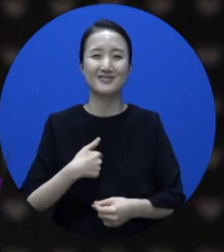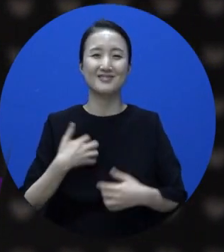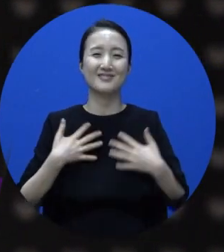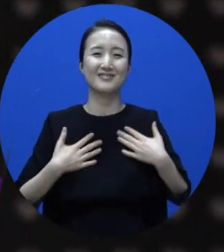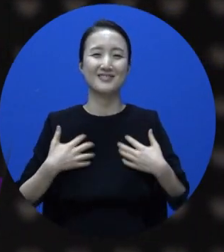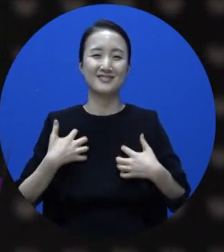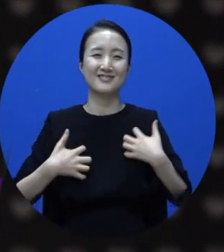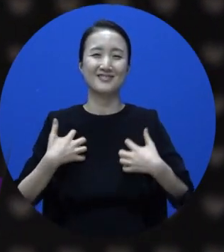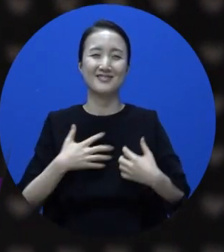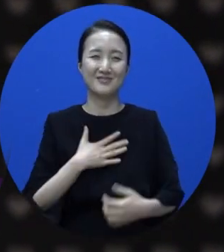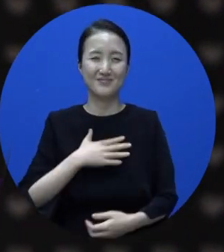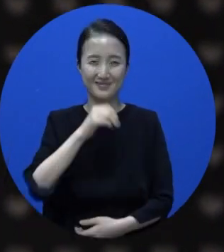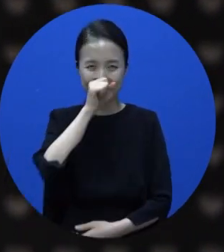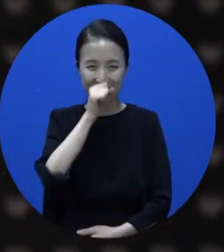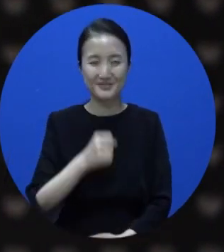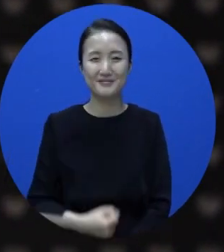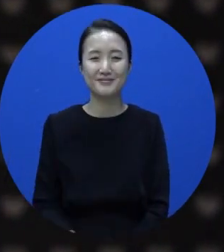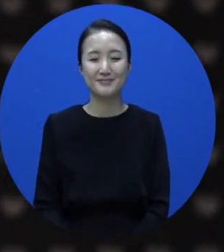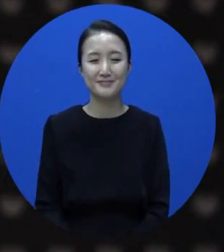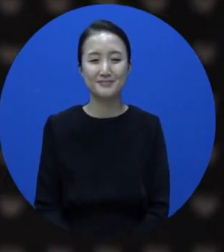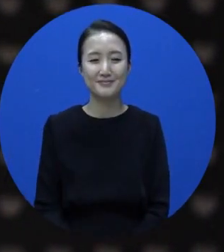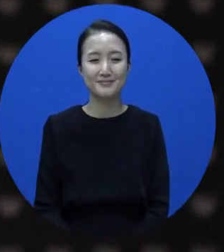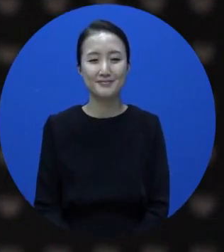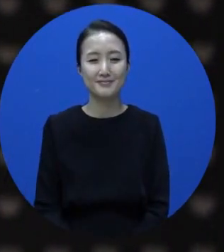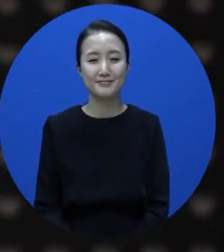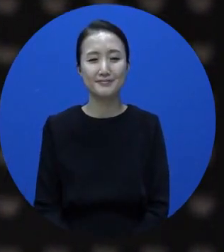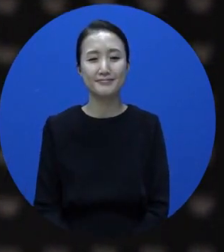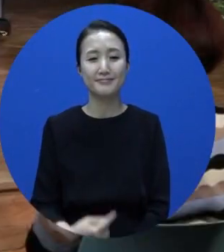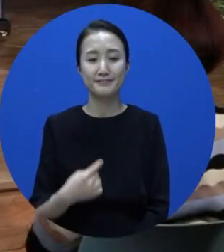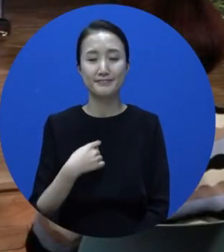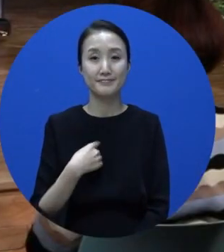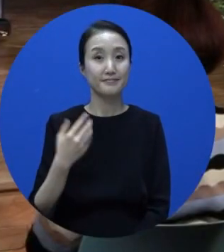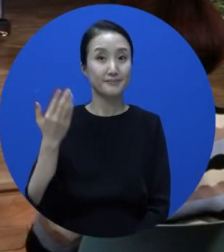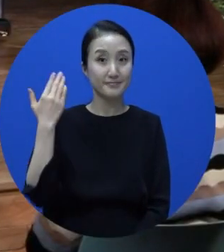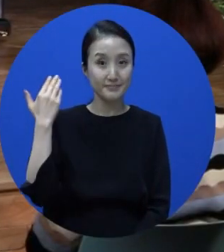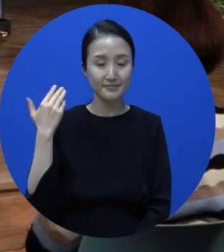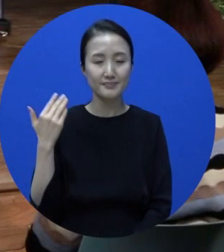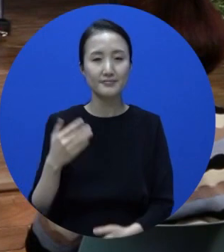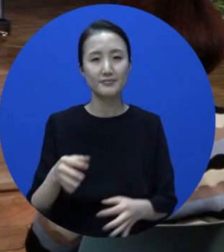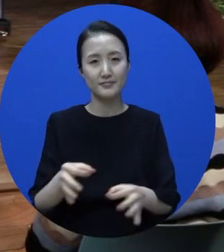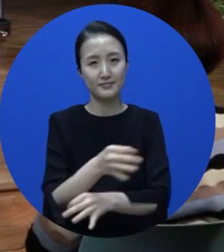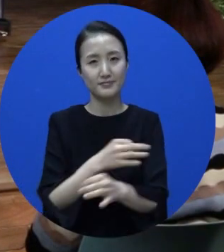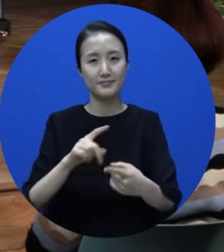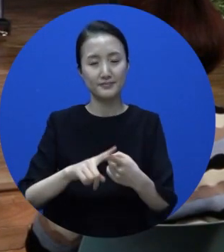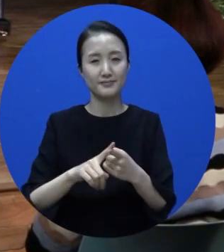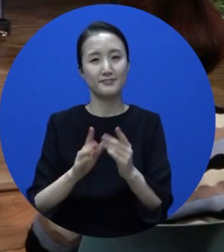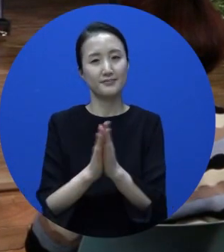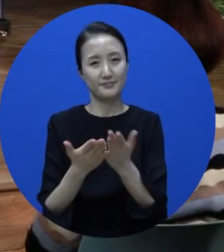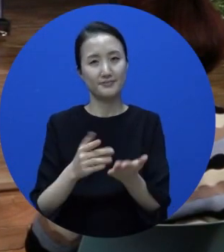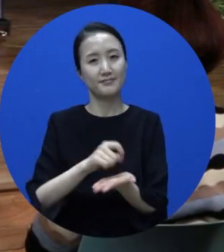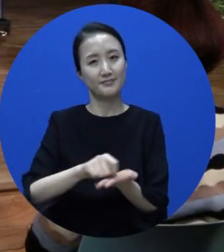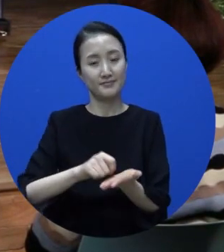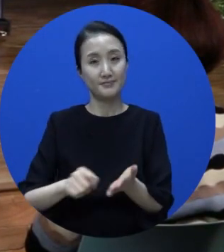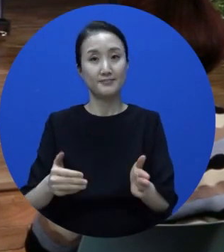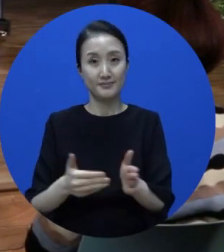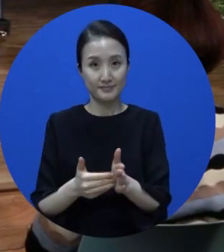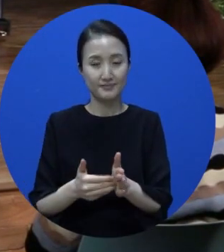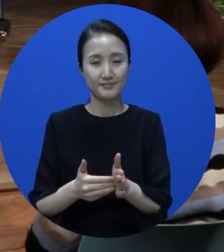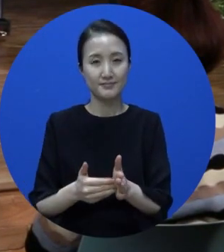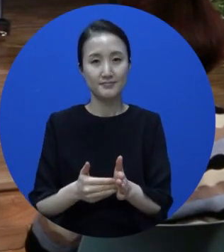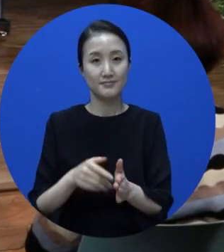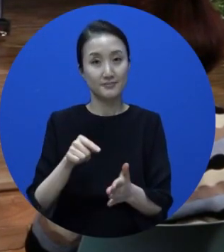2019년 경제 전망 이라는 책을 발간하면서 2019년 을 정의를 내렸습니다 2019년 은